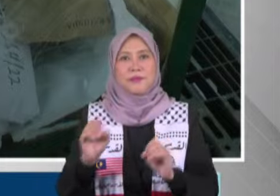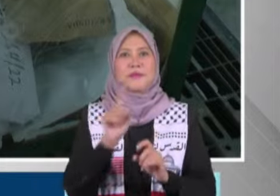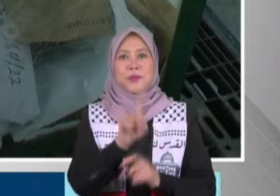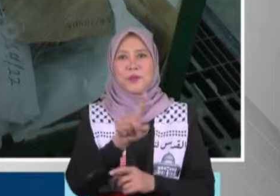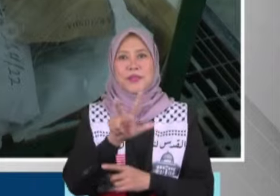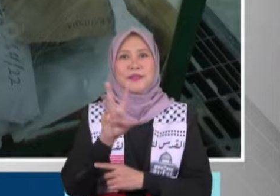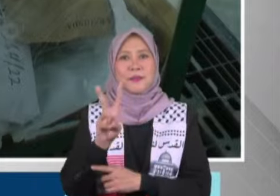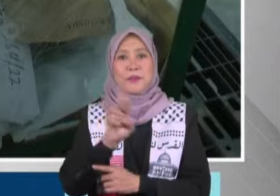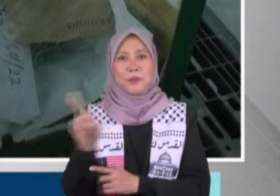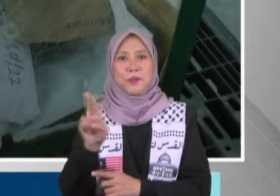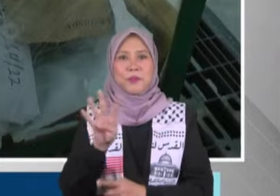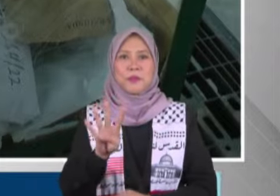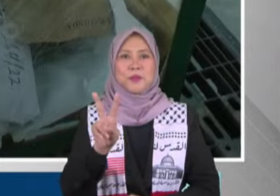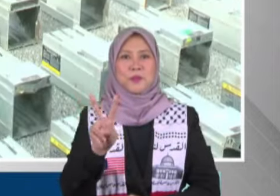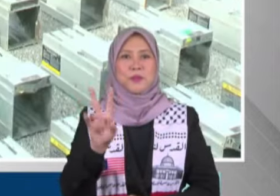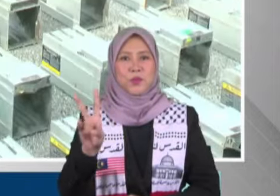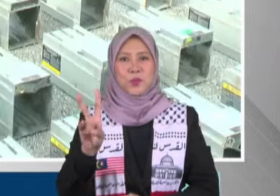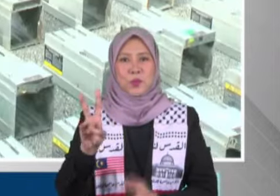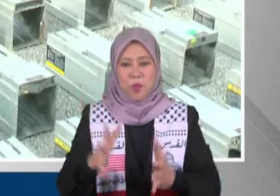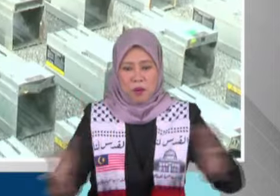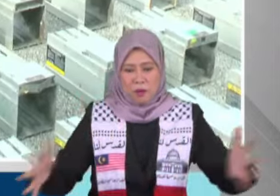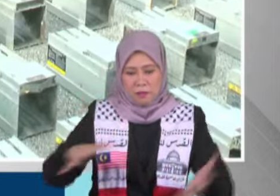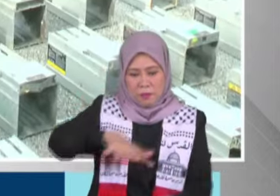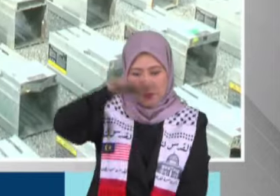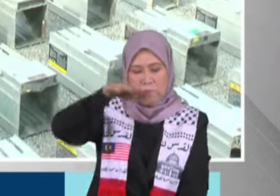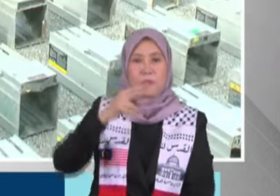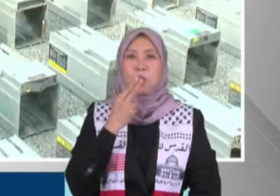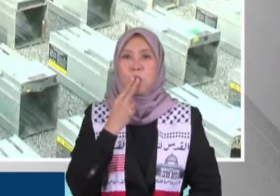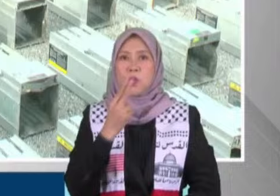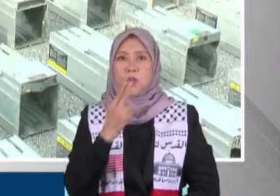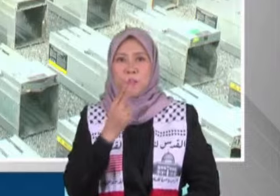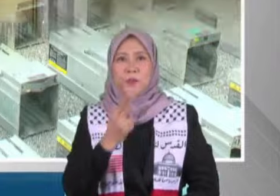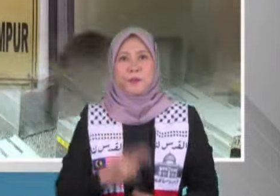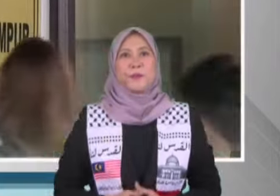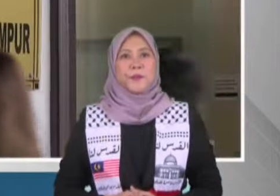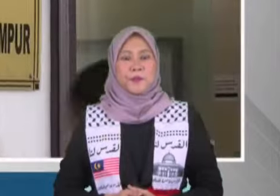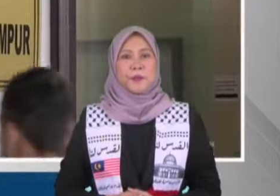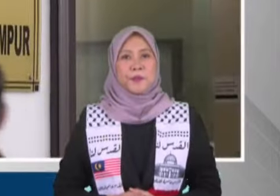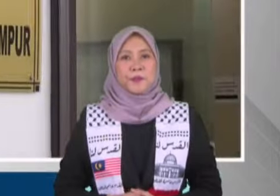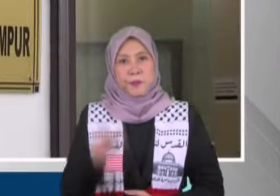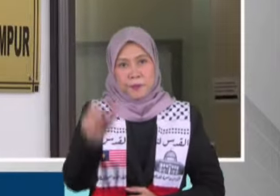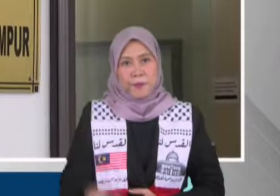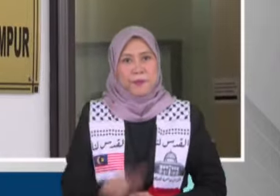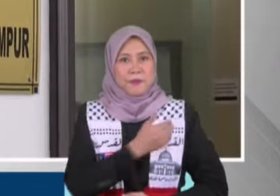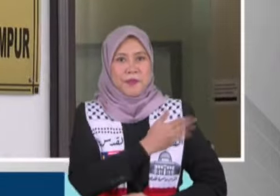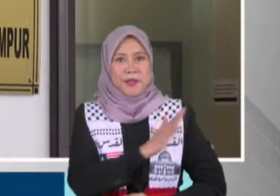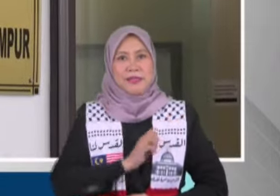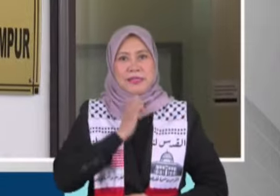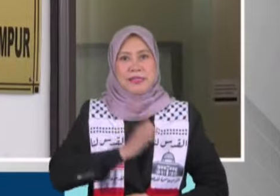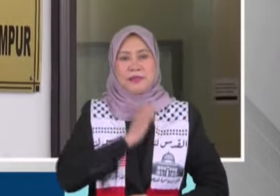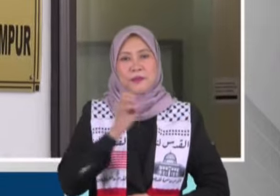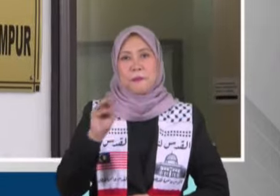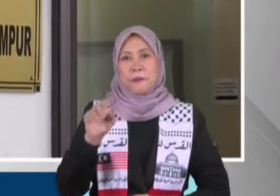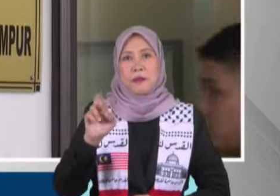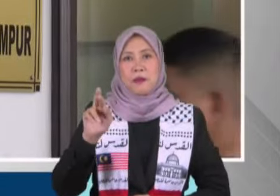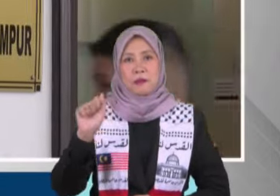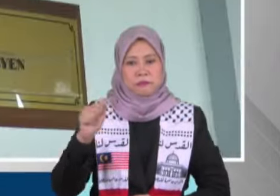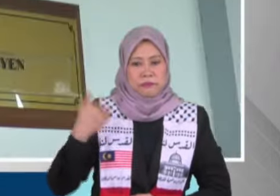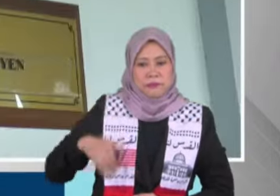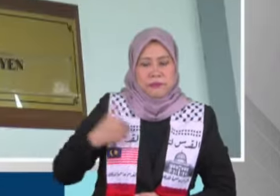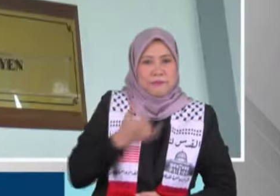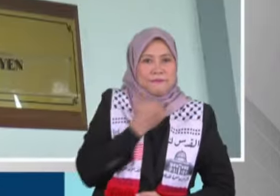136,427 karton rokok. Seorang bekas eksekutif Kadan Mara mengaku tidak